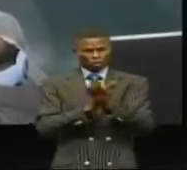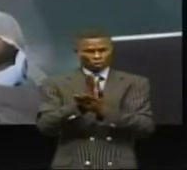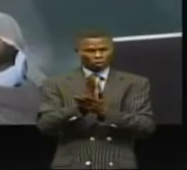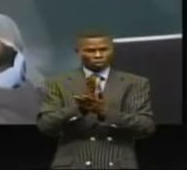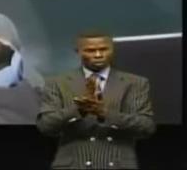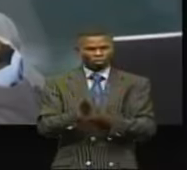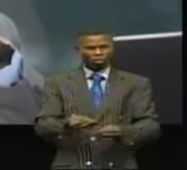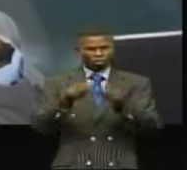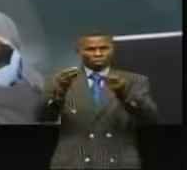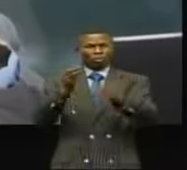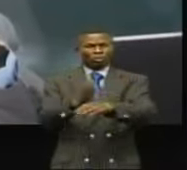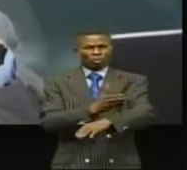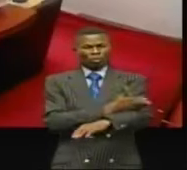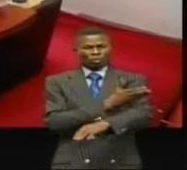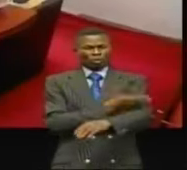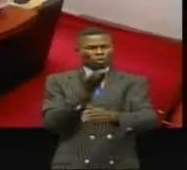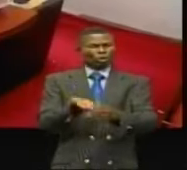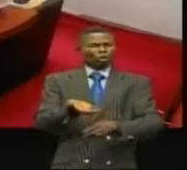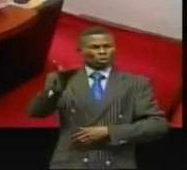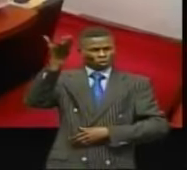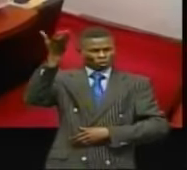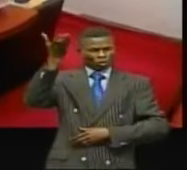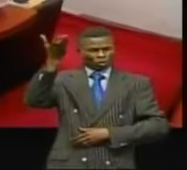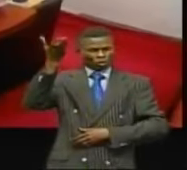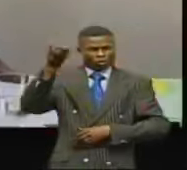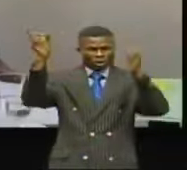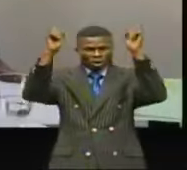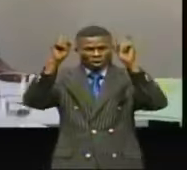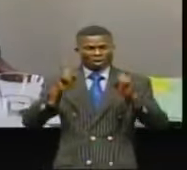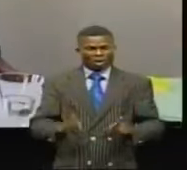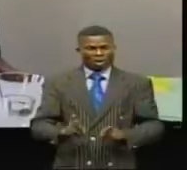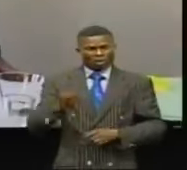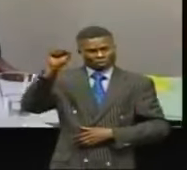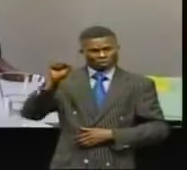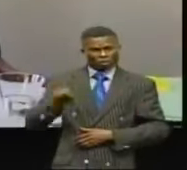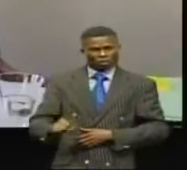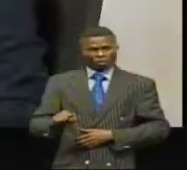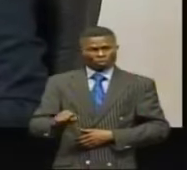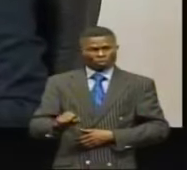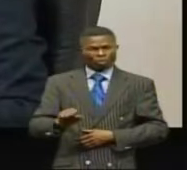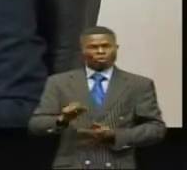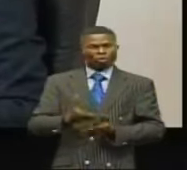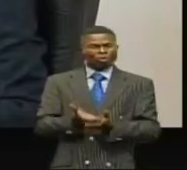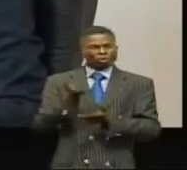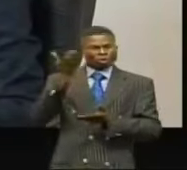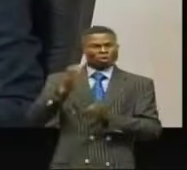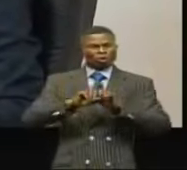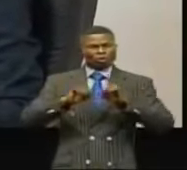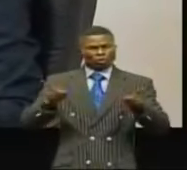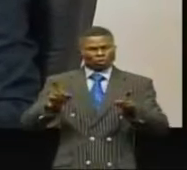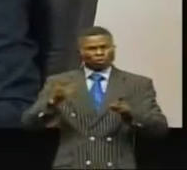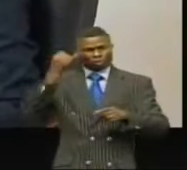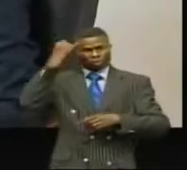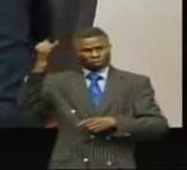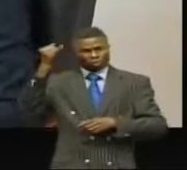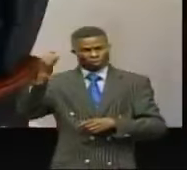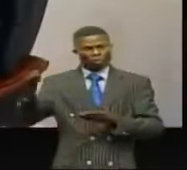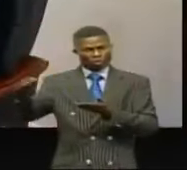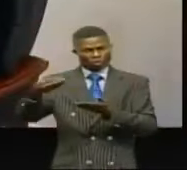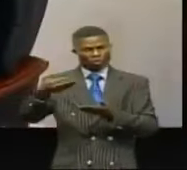une croissance supérieure à la moyenne de l'Afrique subsaharienne, une inflation contenue dans un contexte de